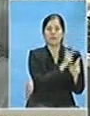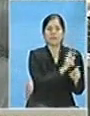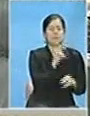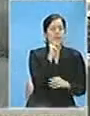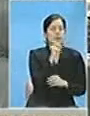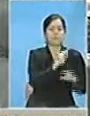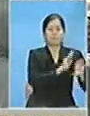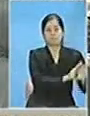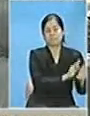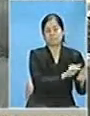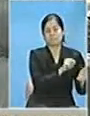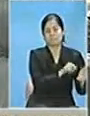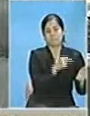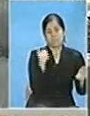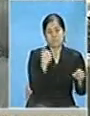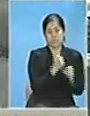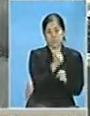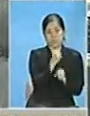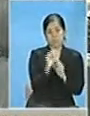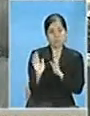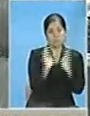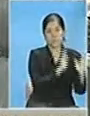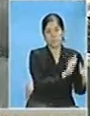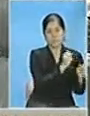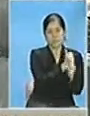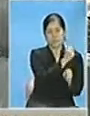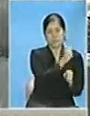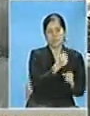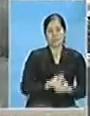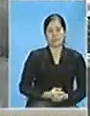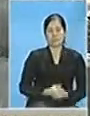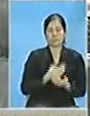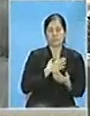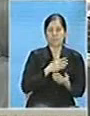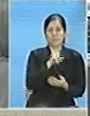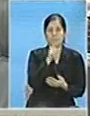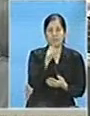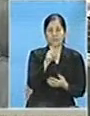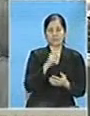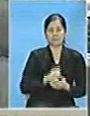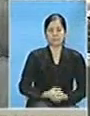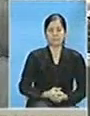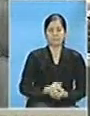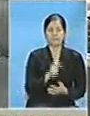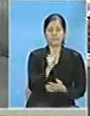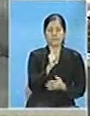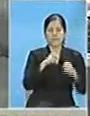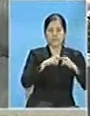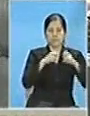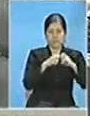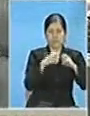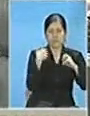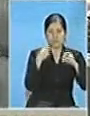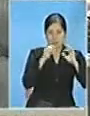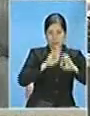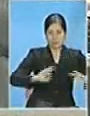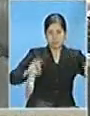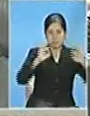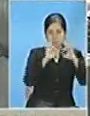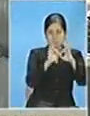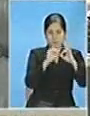ร้างกลางกรุงอย่างนั้นหรือเปล่าท่านผมถามท่านหน่อยเด้อนี่คือปัญหาเป็นปัญหาหลักการใหญ่